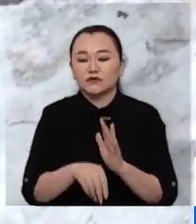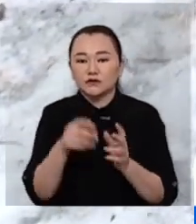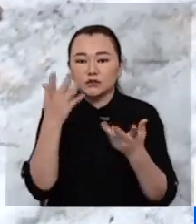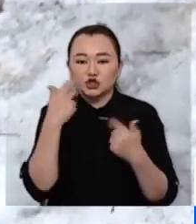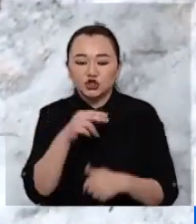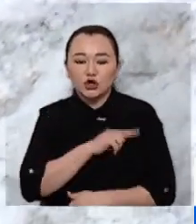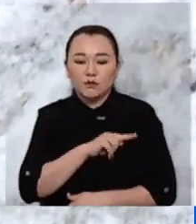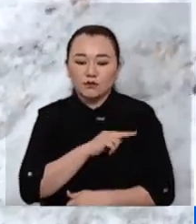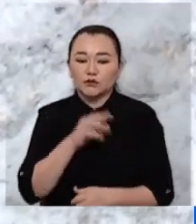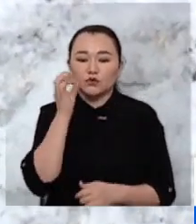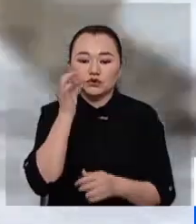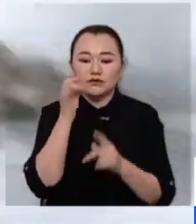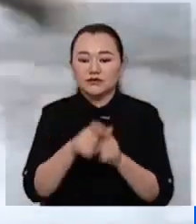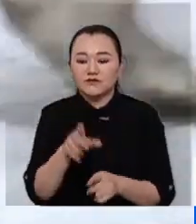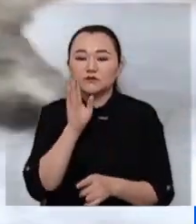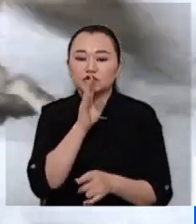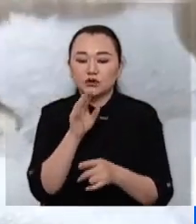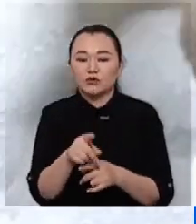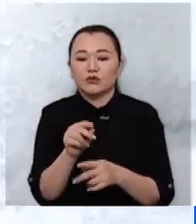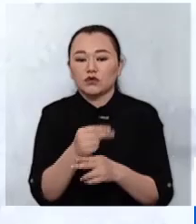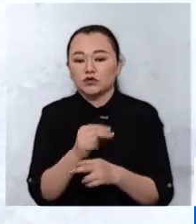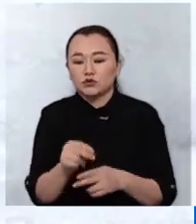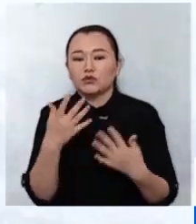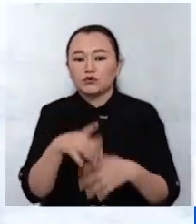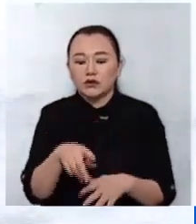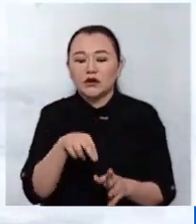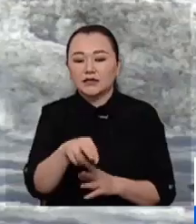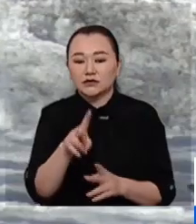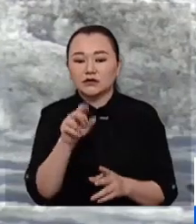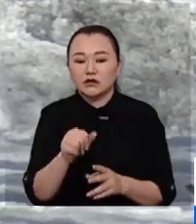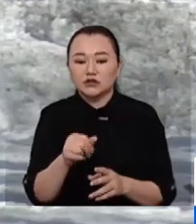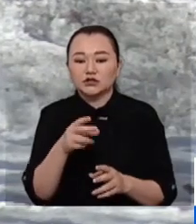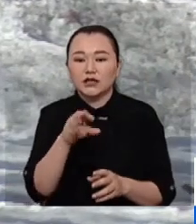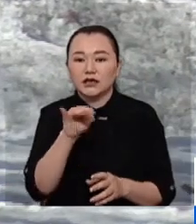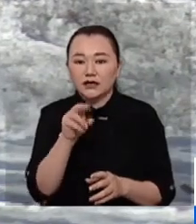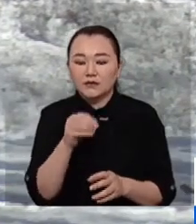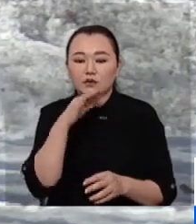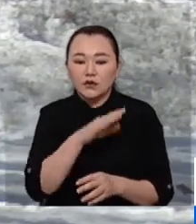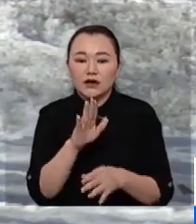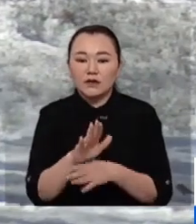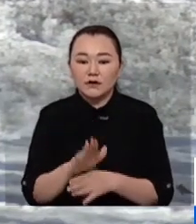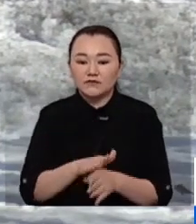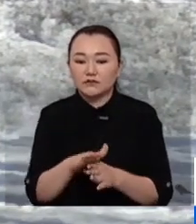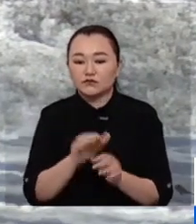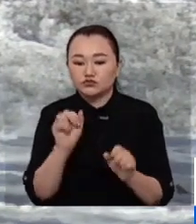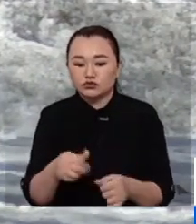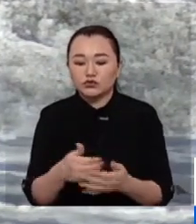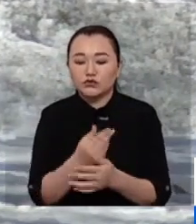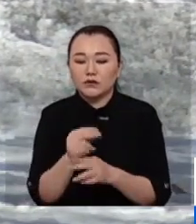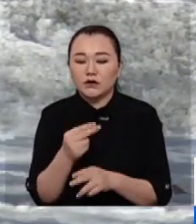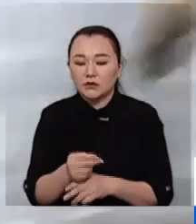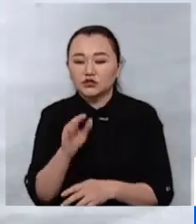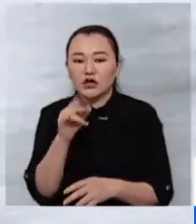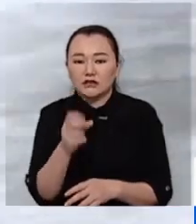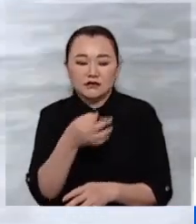престижной работой. Кошка, по словам женщины, дрессированная, умеет ходить не только на шлейке, но и выполнять многие команды. Не все новые поправки Жанне